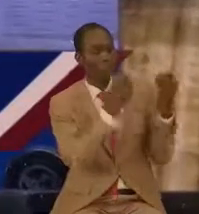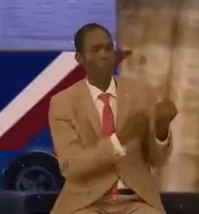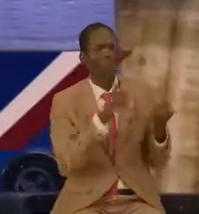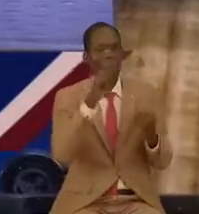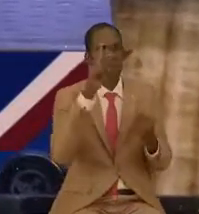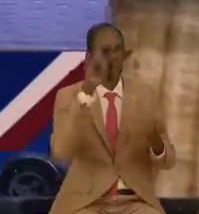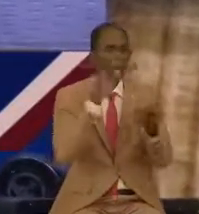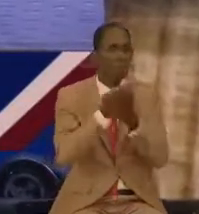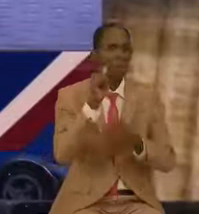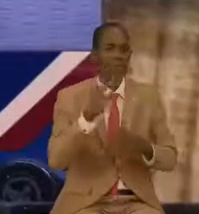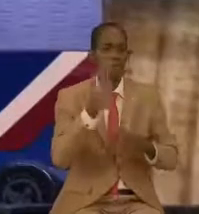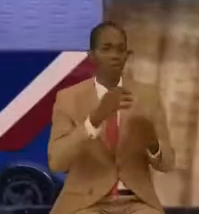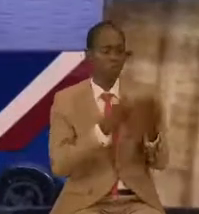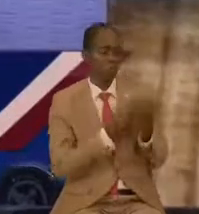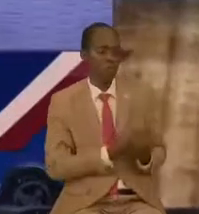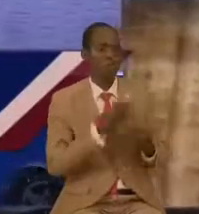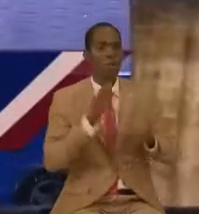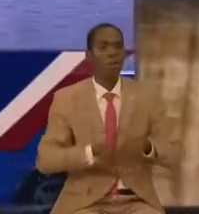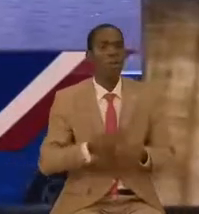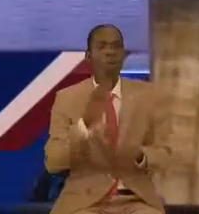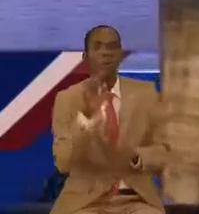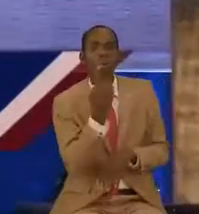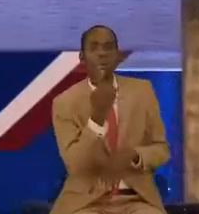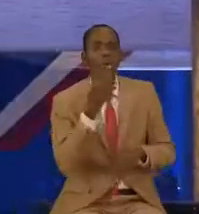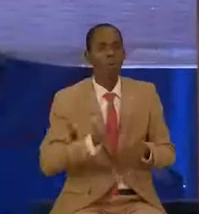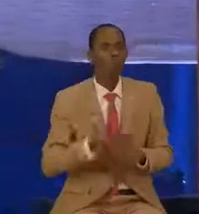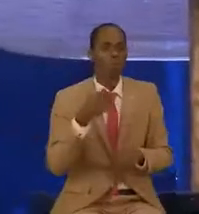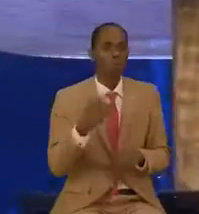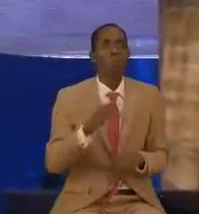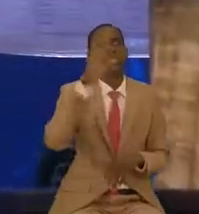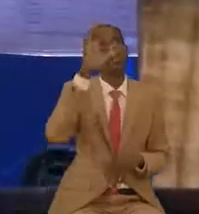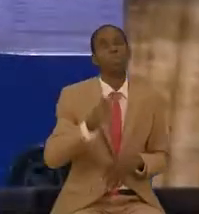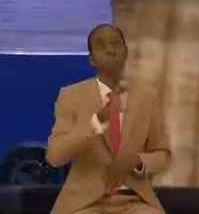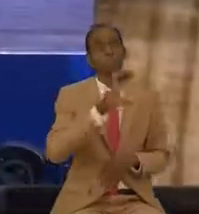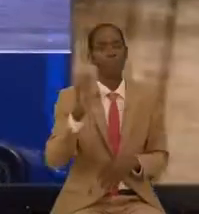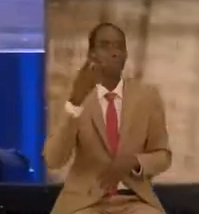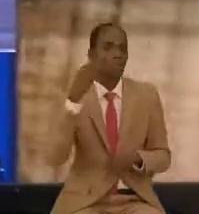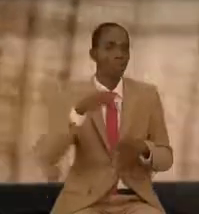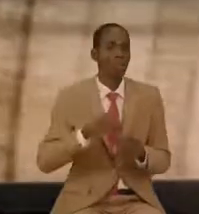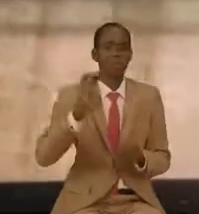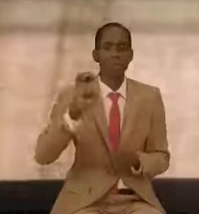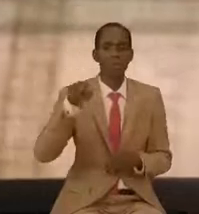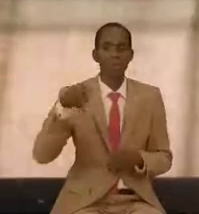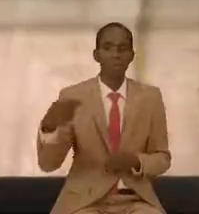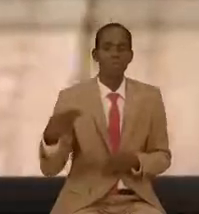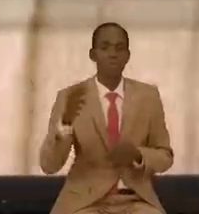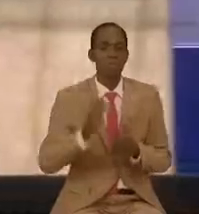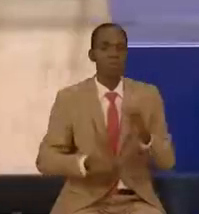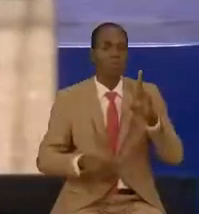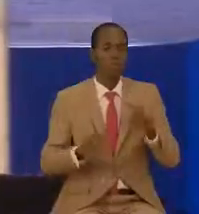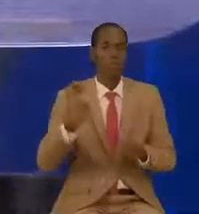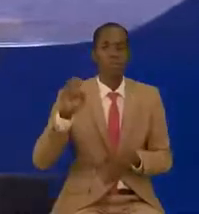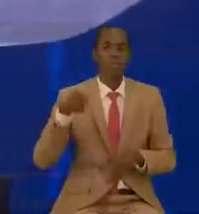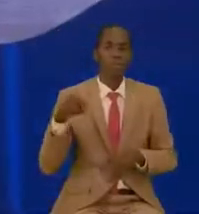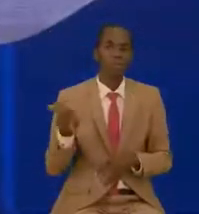centraliser? Pourquoi mettre ta foi sur la croix de Christ? Éphésiens 2, verset